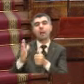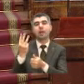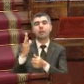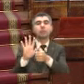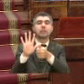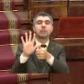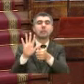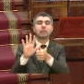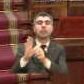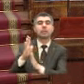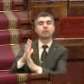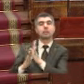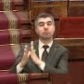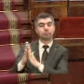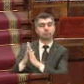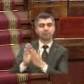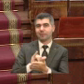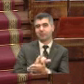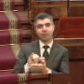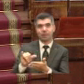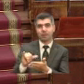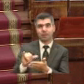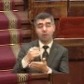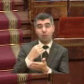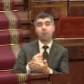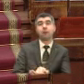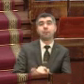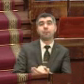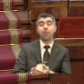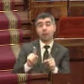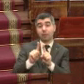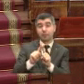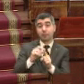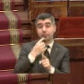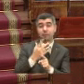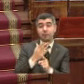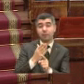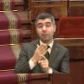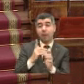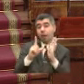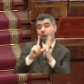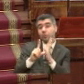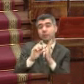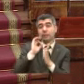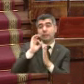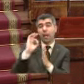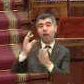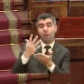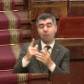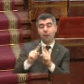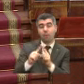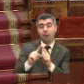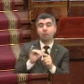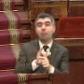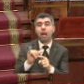ذلك، باعتبار ان ضياع حقوق الاجراء والعمال في حاله عدم التصريح